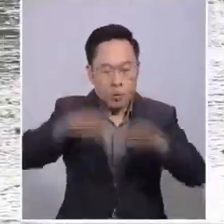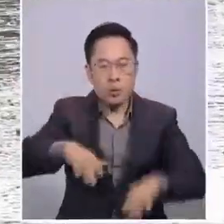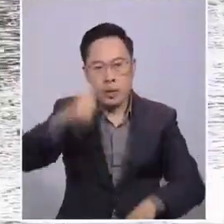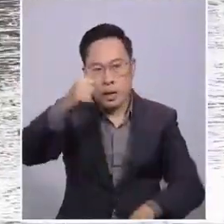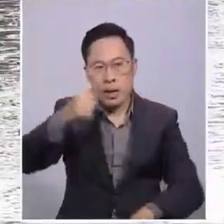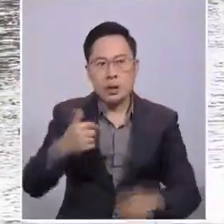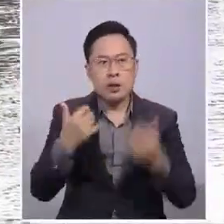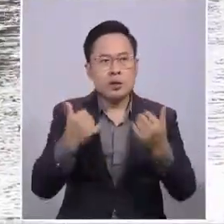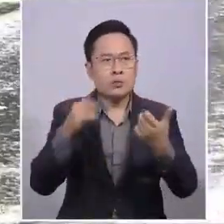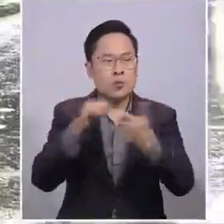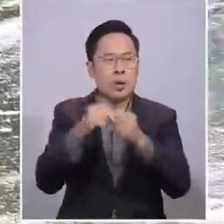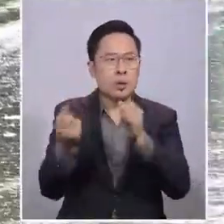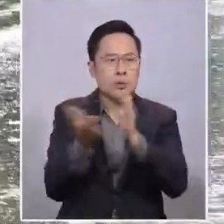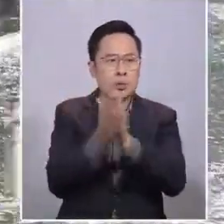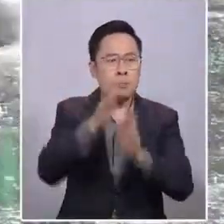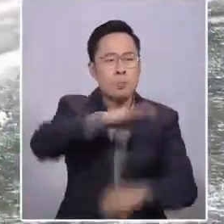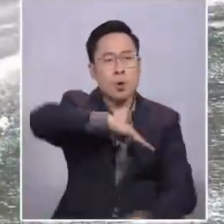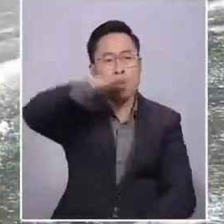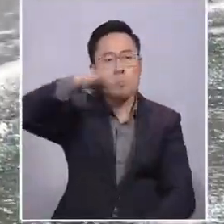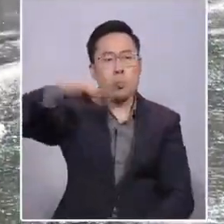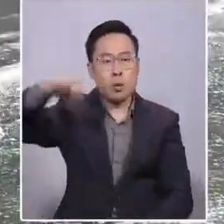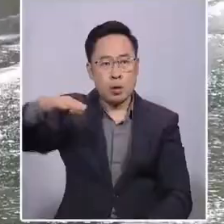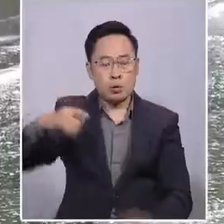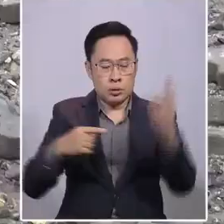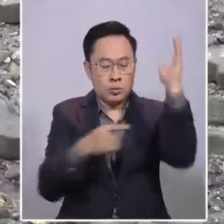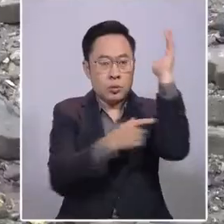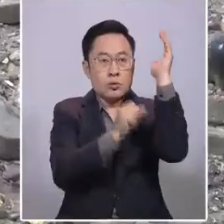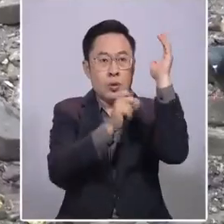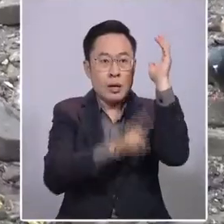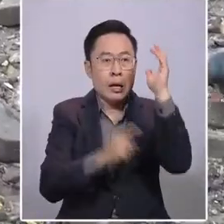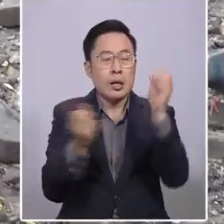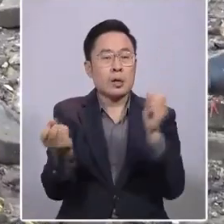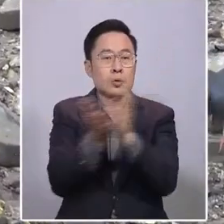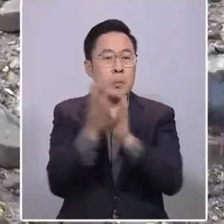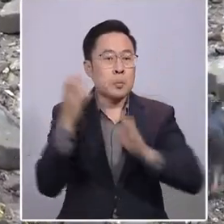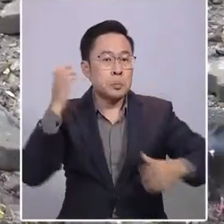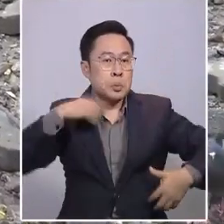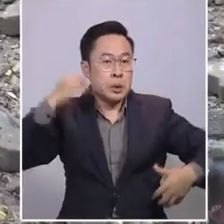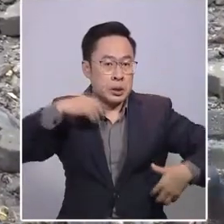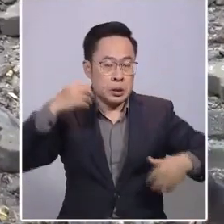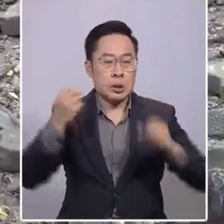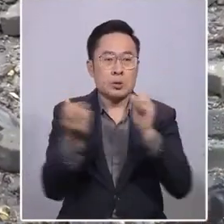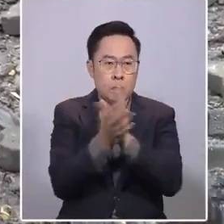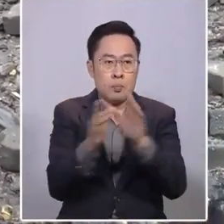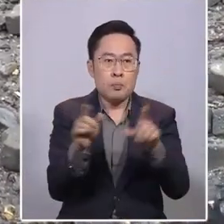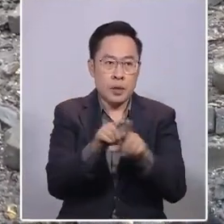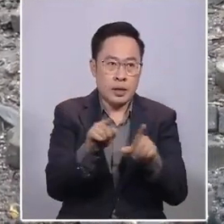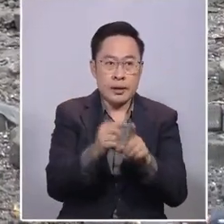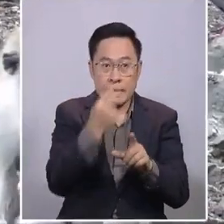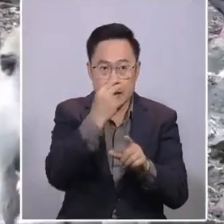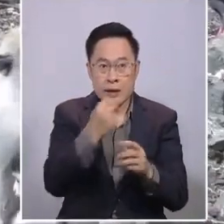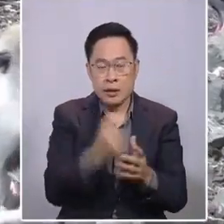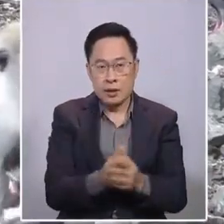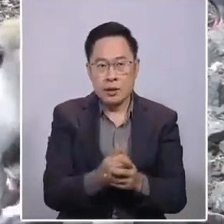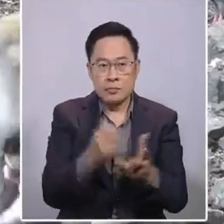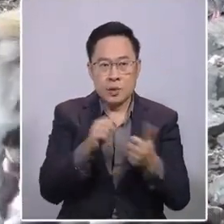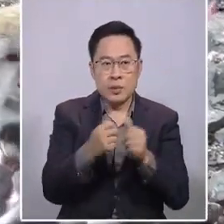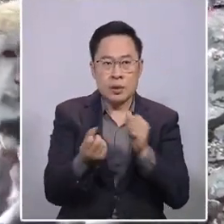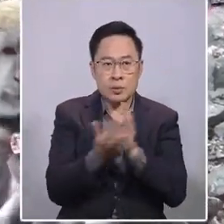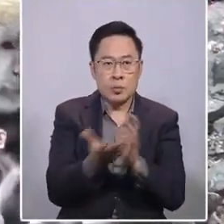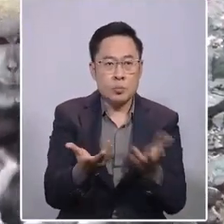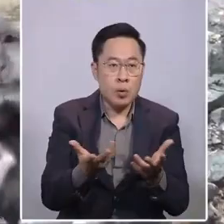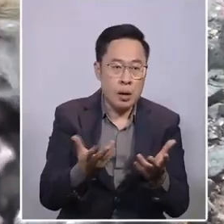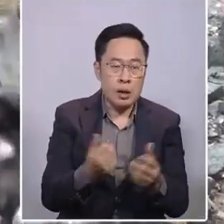อนนี้ฝนที่ตกลงมาในพื้นที่ของสงขลาก็ทำให้ฝูงลิงแสมที่อยู่บนเขาน้อยแล้วก็เขาตังกัวในเขตเทศบาลนครสงขลา